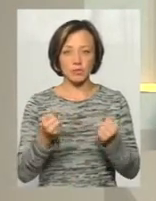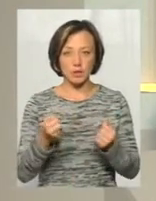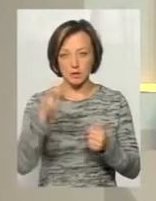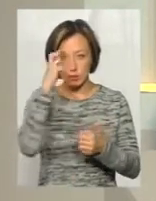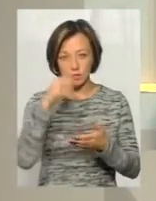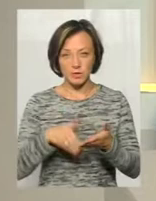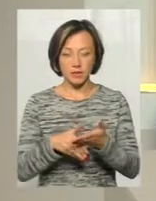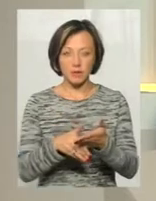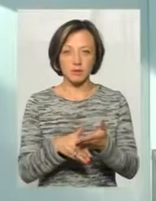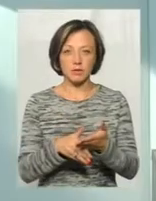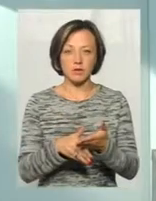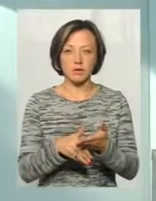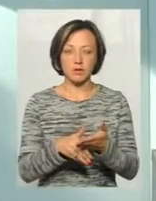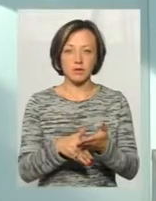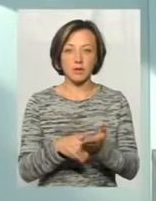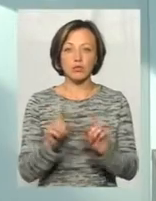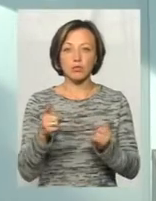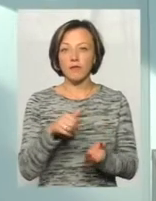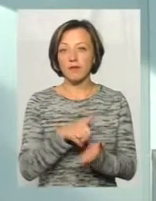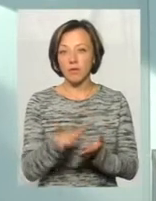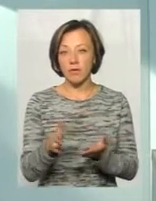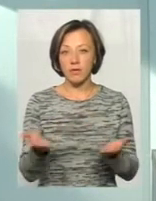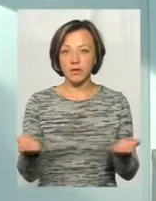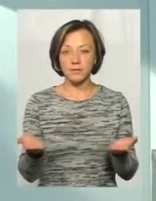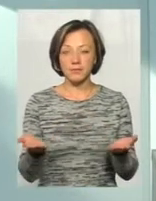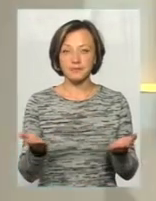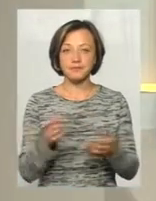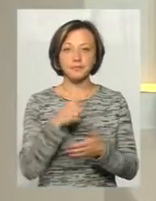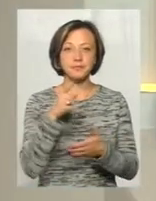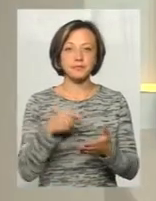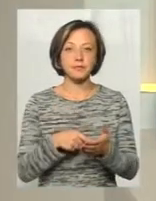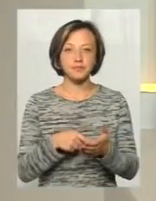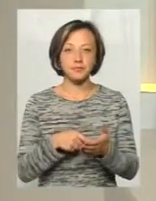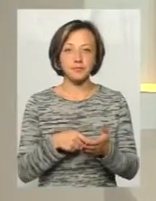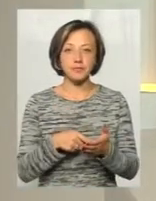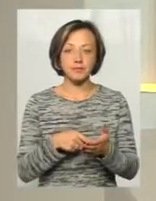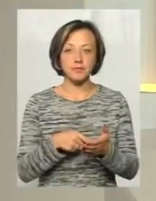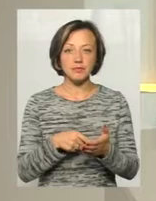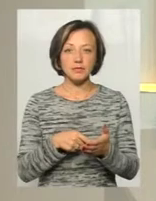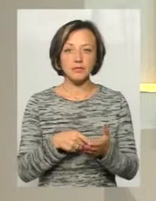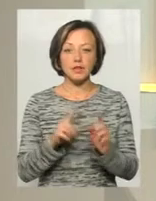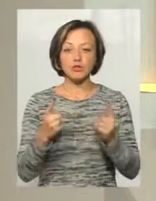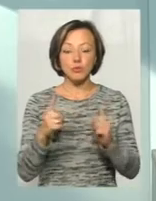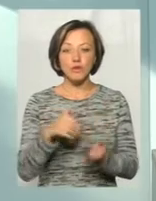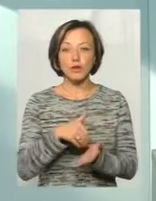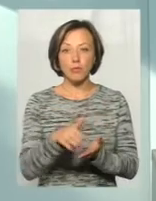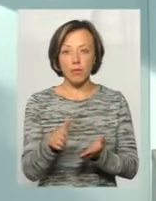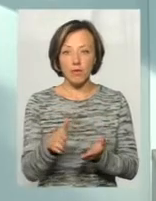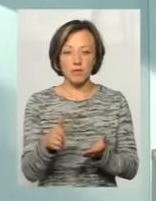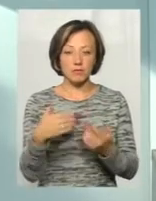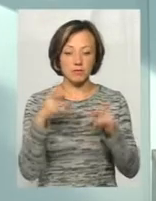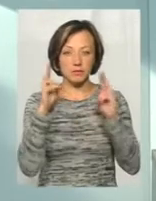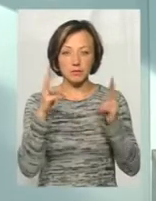субсидію? Ну, чому відмовили, чому, скажімо, прозвучало, питання що, тут в цьому да, відмовили. Що, чомусь відмовили,